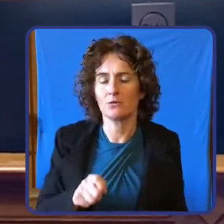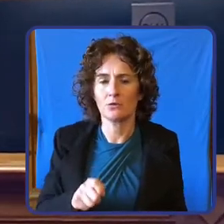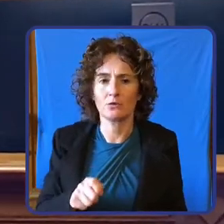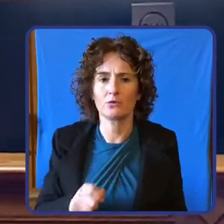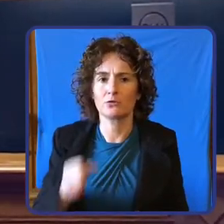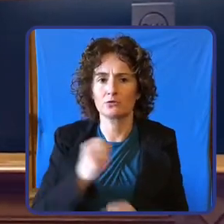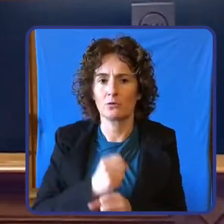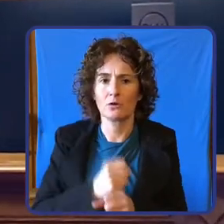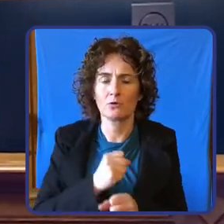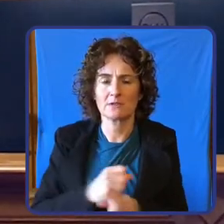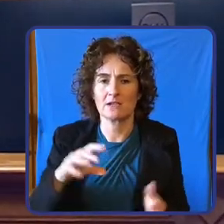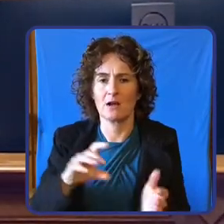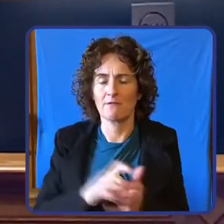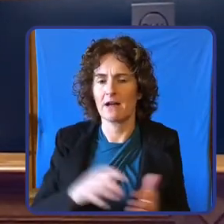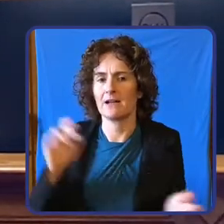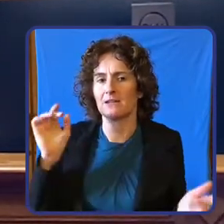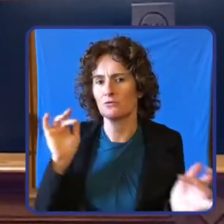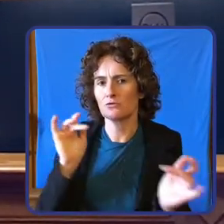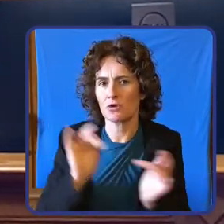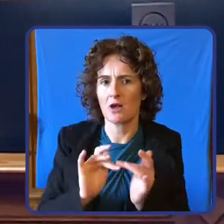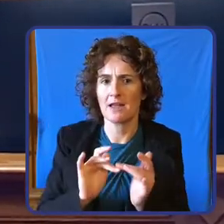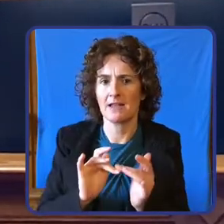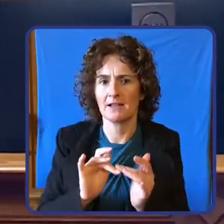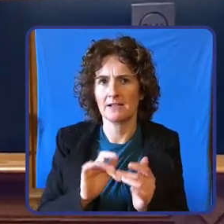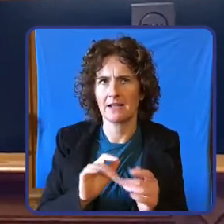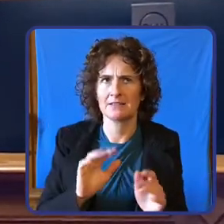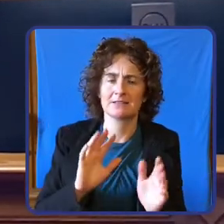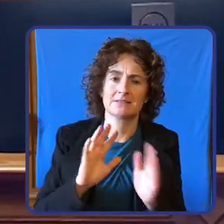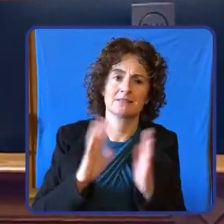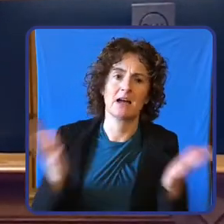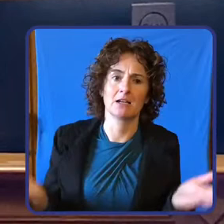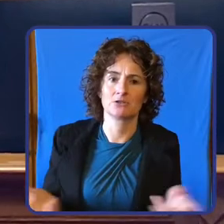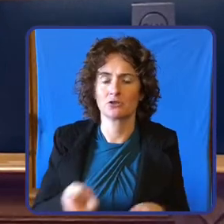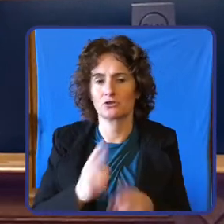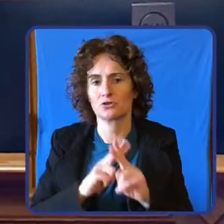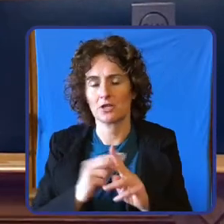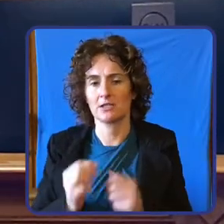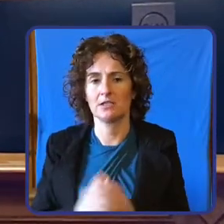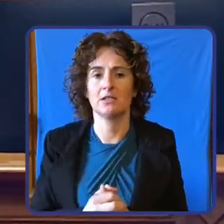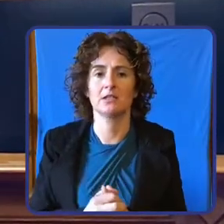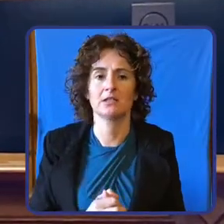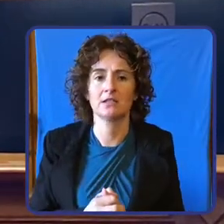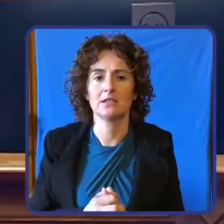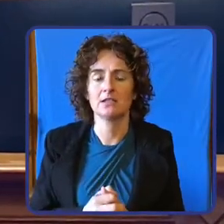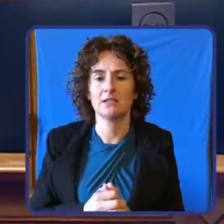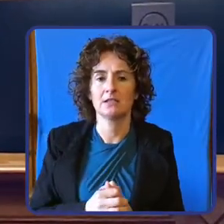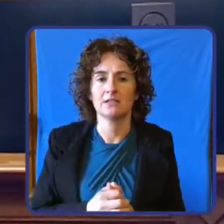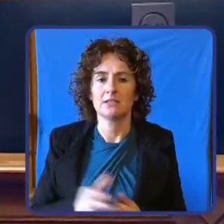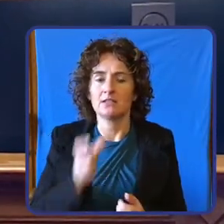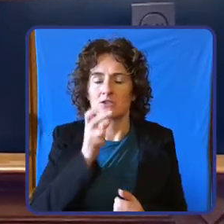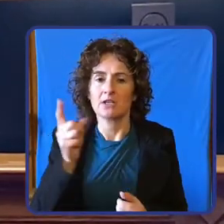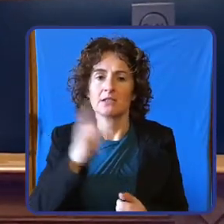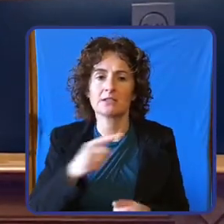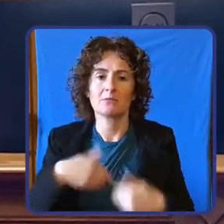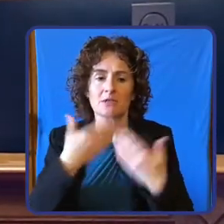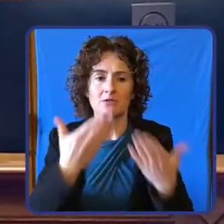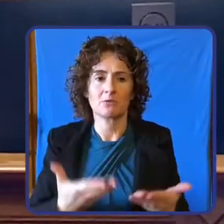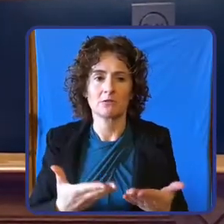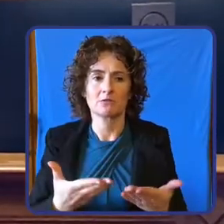miközben segíthetné is. Hát tán csak segíteni fog. Köszönjük szépen. További hozzászólások. Cseri Tamás következik.